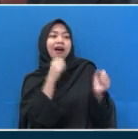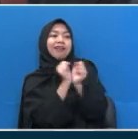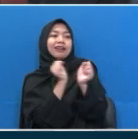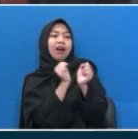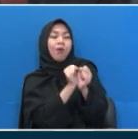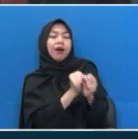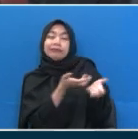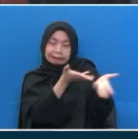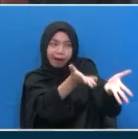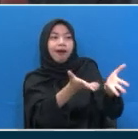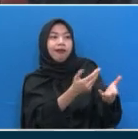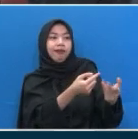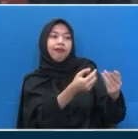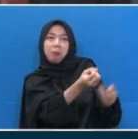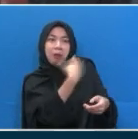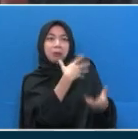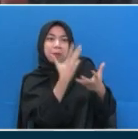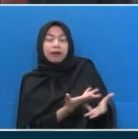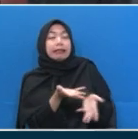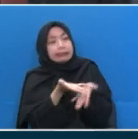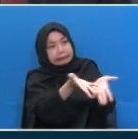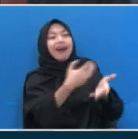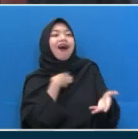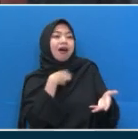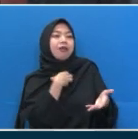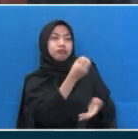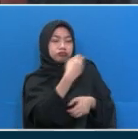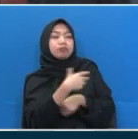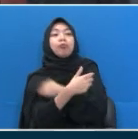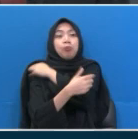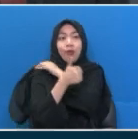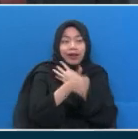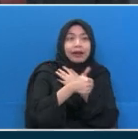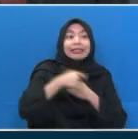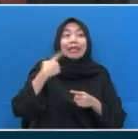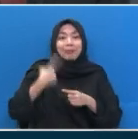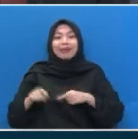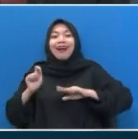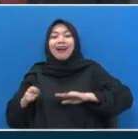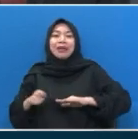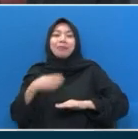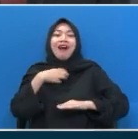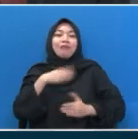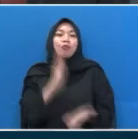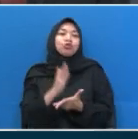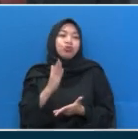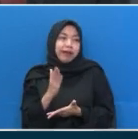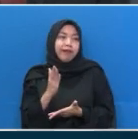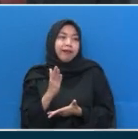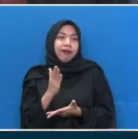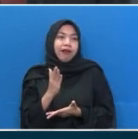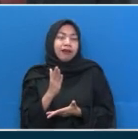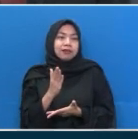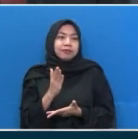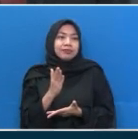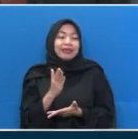sampaikan ya seberapa besar pengaruhnya ya ini nanti akan menjadi pertimbangan Hakim Pak ya Yang penting yang